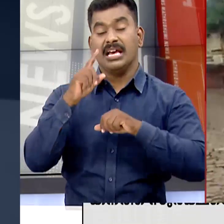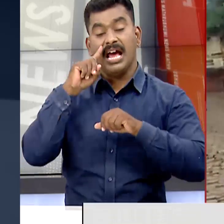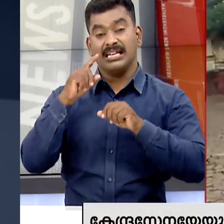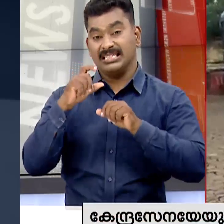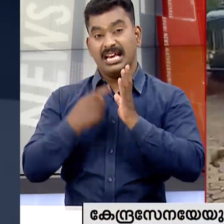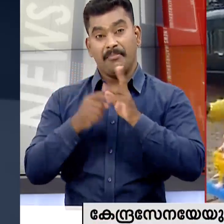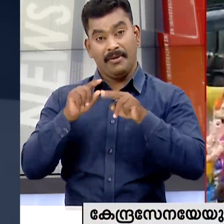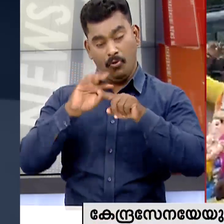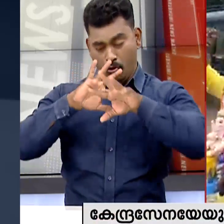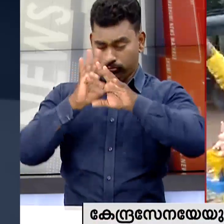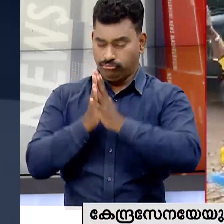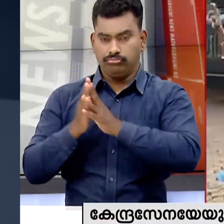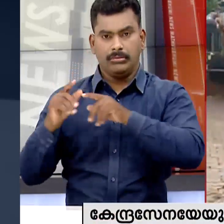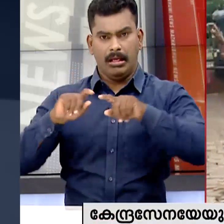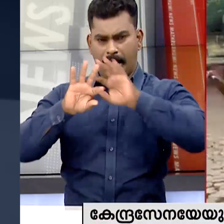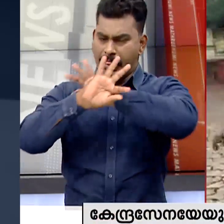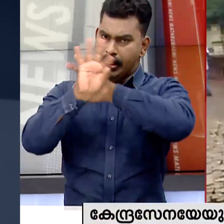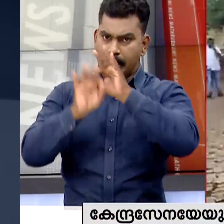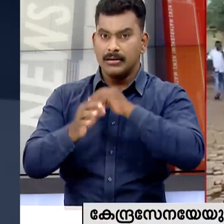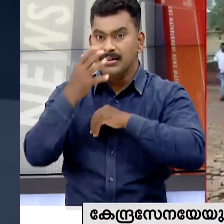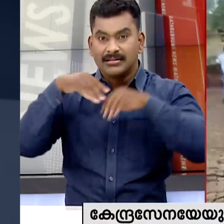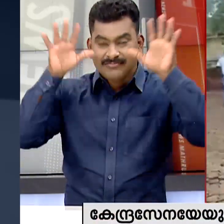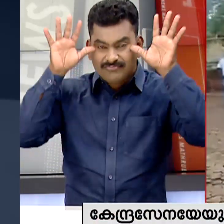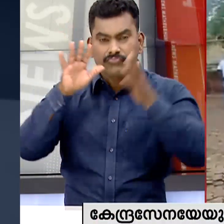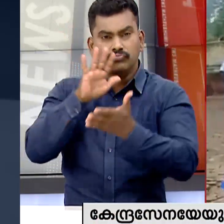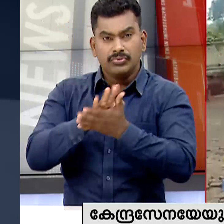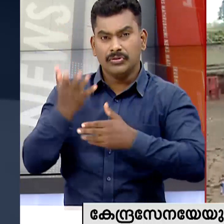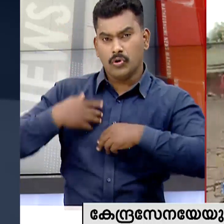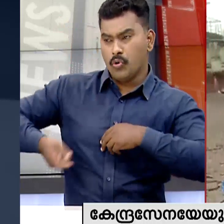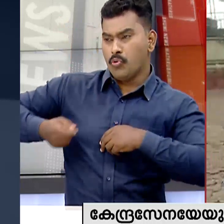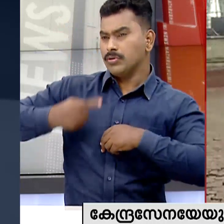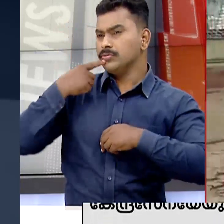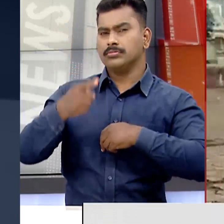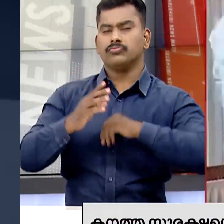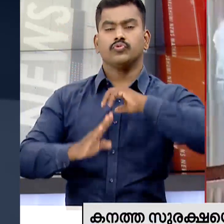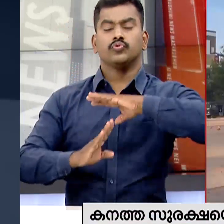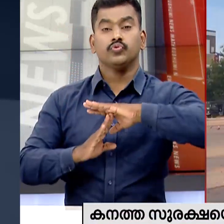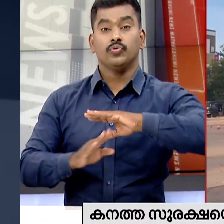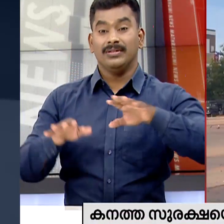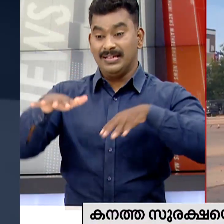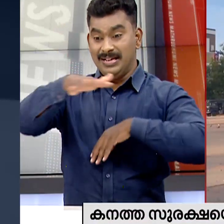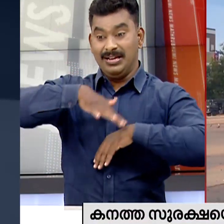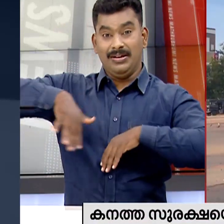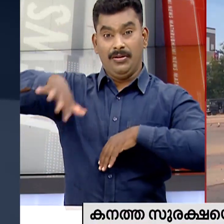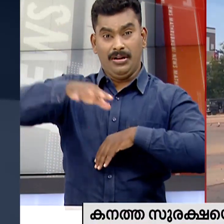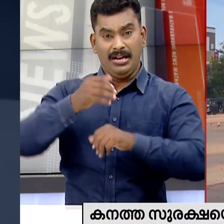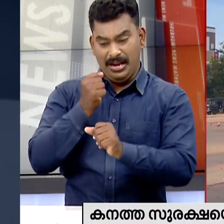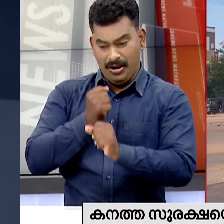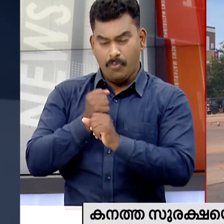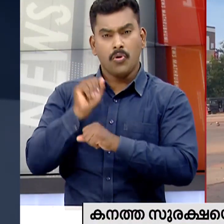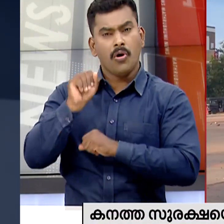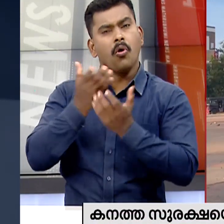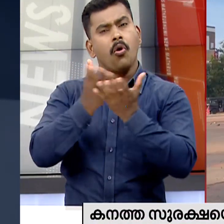ഉടമസ്ഥാവകാശം സംബന്ധിച്ച് തർക്കം നിലനിൽക്കുന്നതിനാൽ തൽസ്ഥിതി തുടരണമെന്ന് ഇന്നലെ സുപ്രീം കോടതി ഉത്തരവിട്ടിരുന്നു. മൈതാനം റവന്യൂ ഭൂമിയാണെന്നും അതിനാൽ